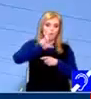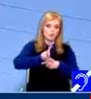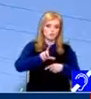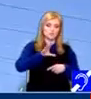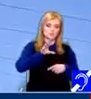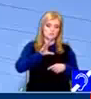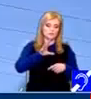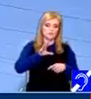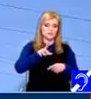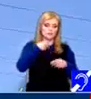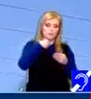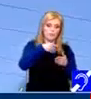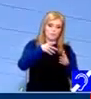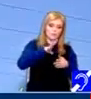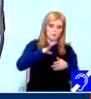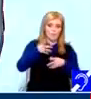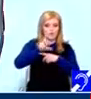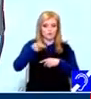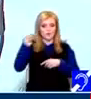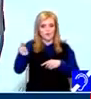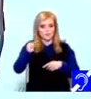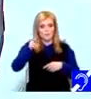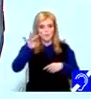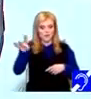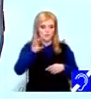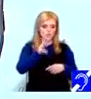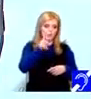mai mare de la un alt furnizor.